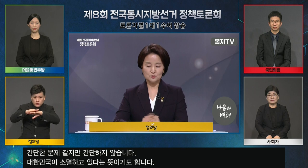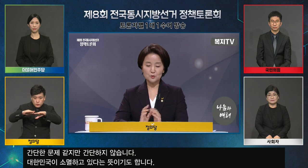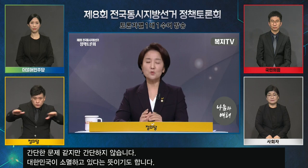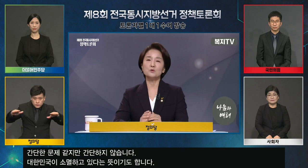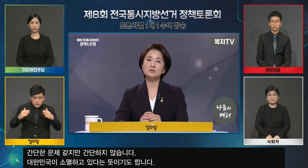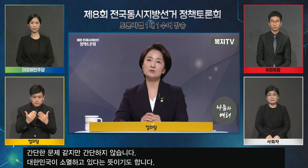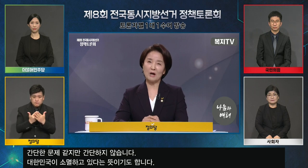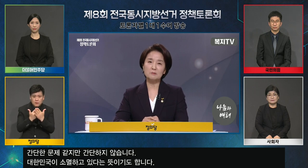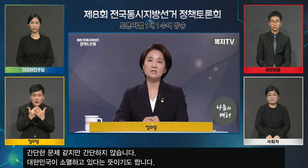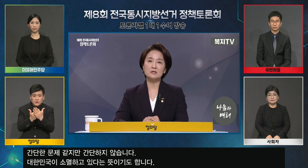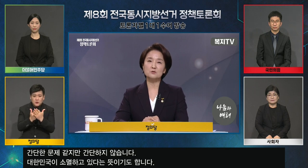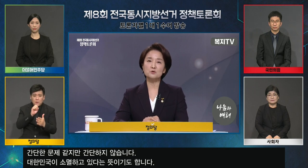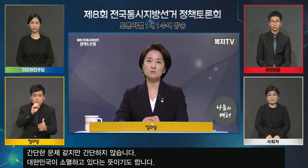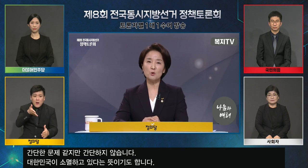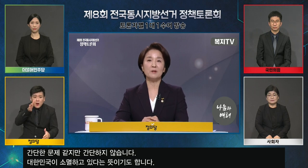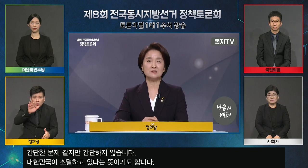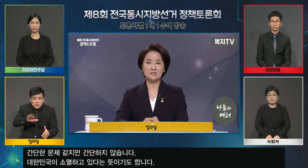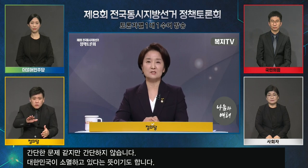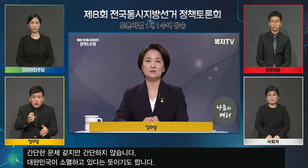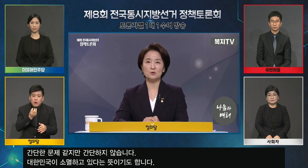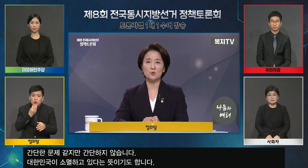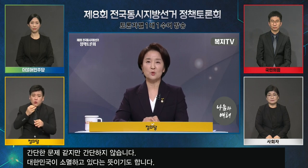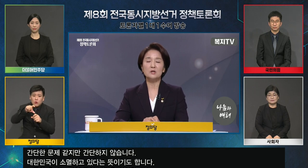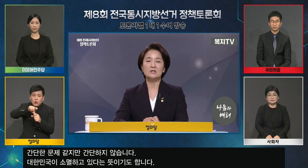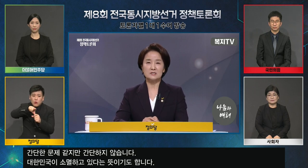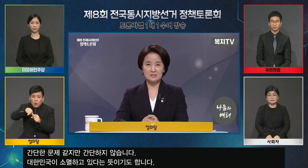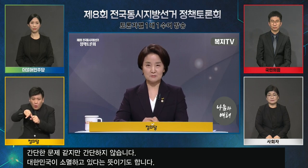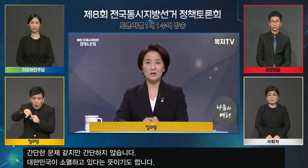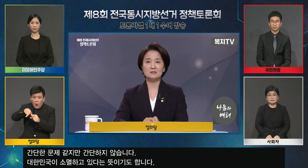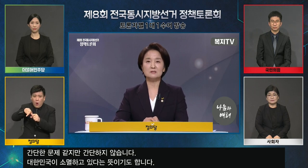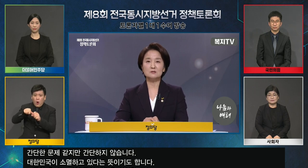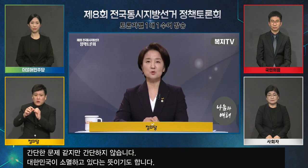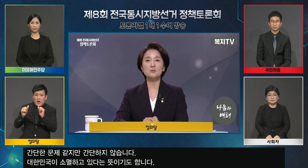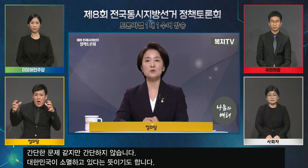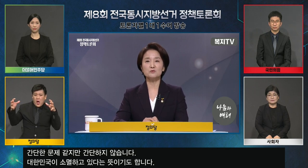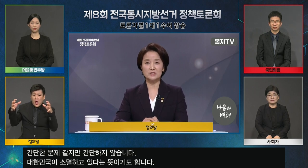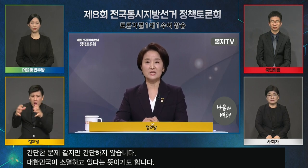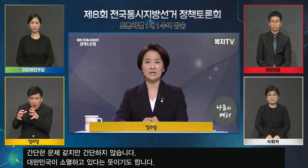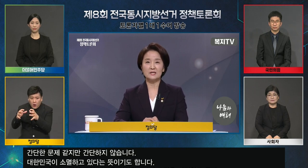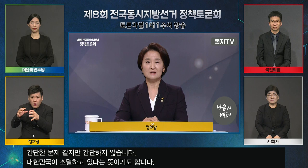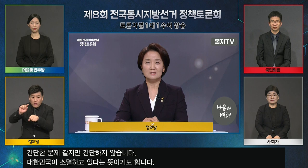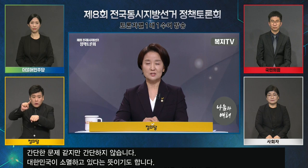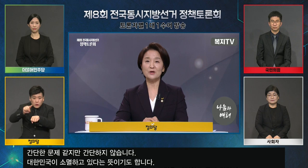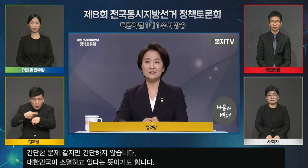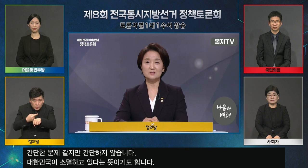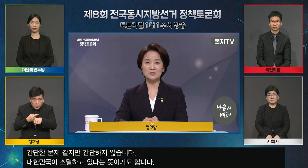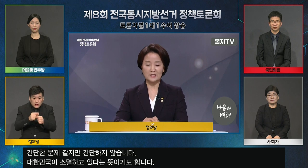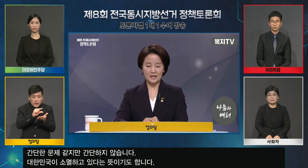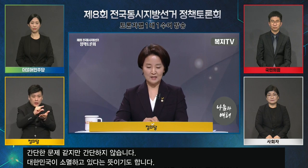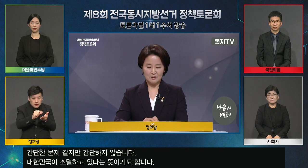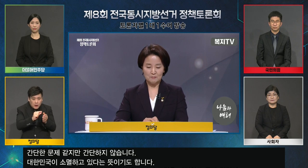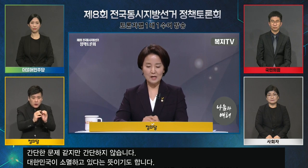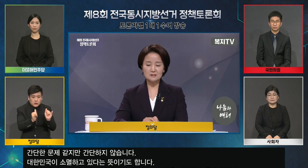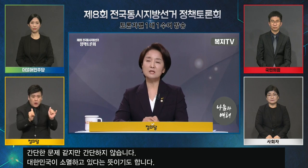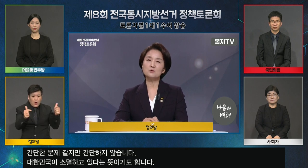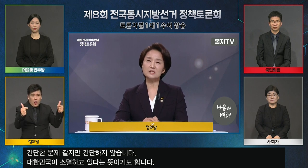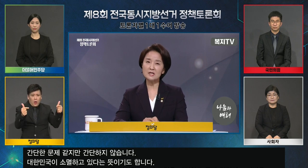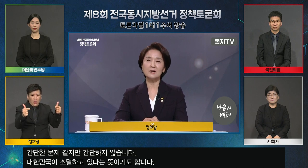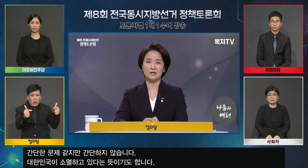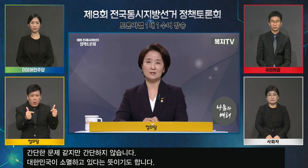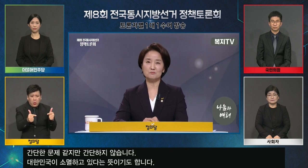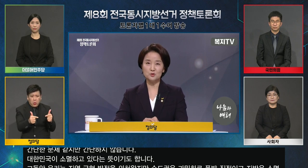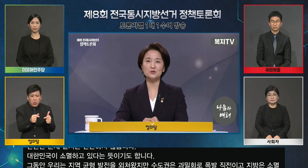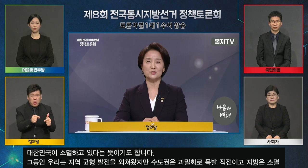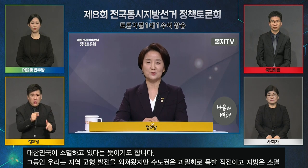수도권은 과밀하로 폭발 직전이고 지방은 소멸 위기에 처해 있습니다. 말 그대로